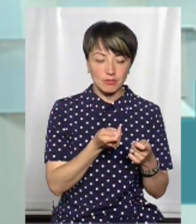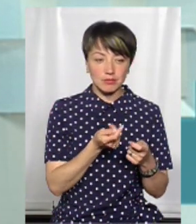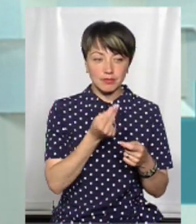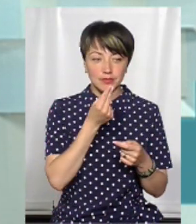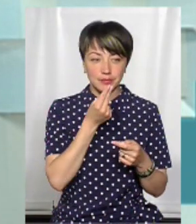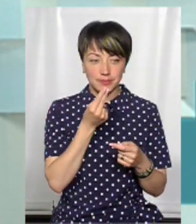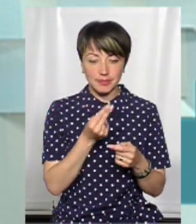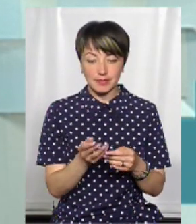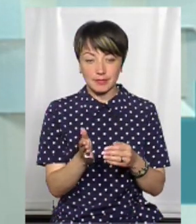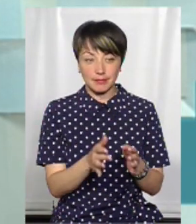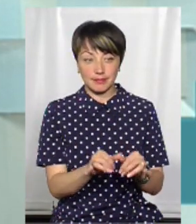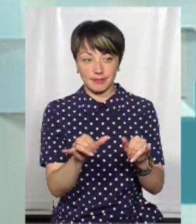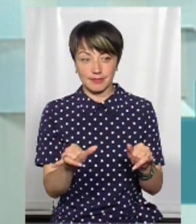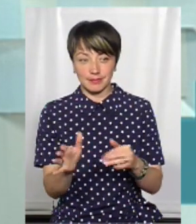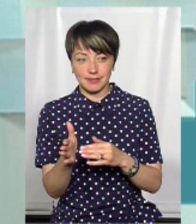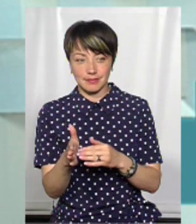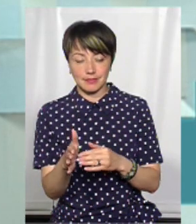відповідний планктон, споживає